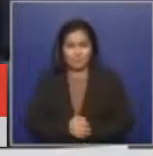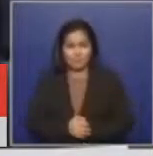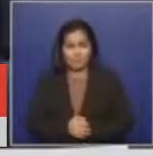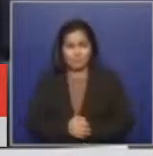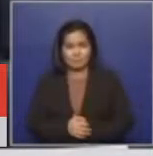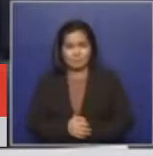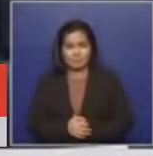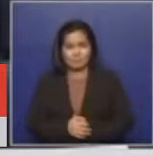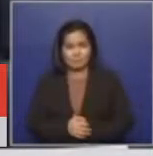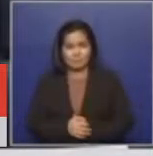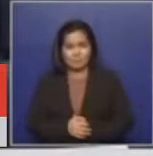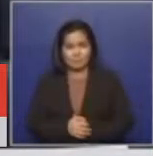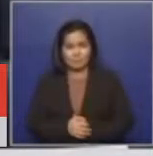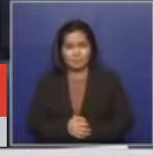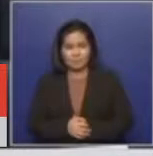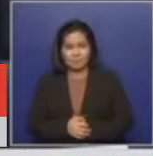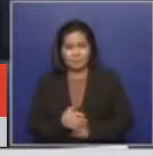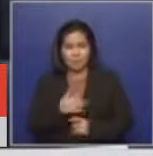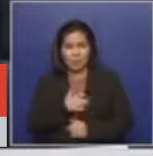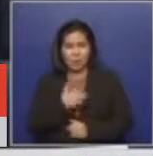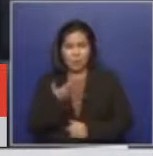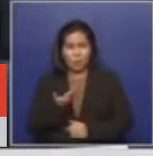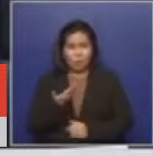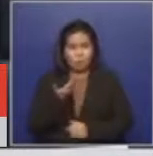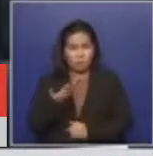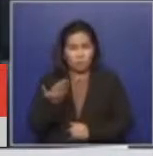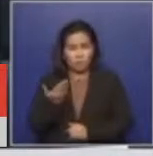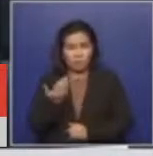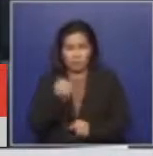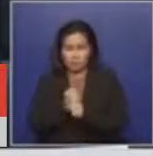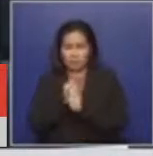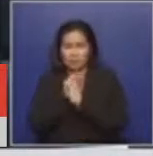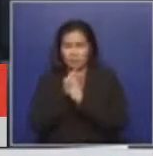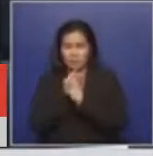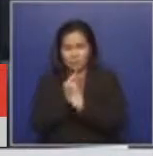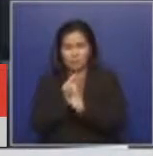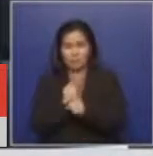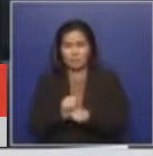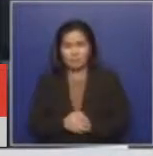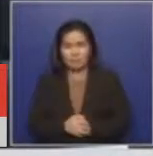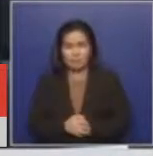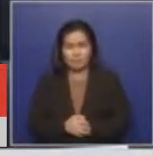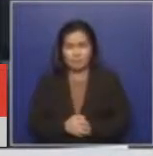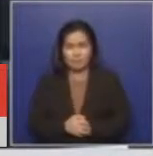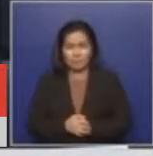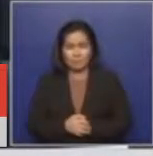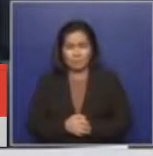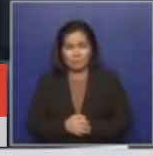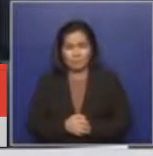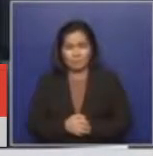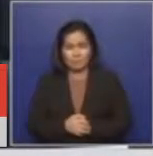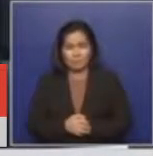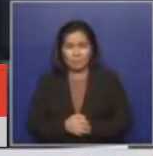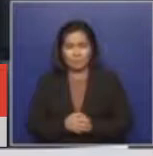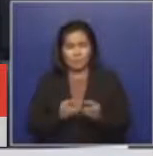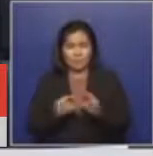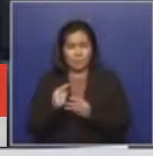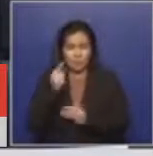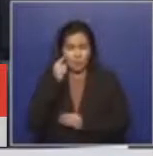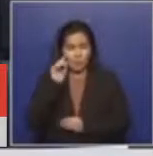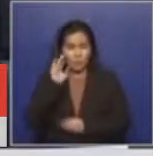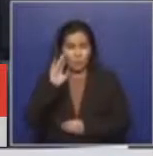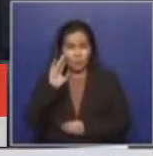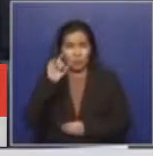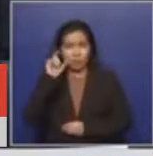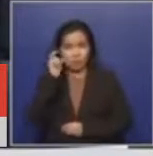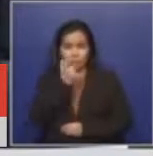ในพระราชปณิธานของสมเด็จพระราชบิดาสมเด็จมหิดลาธิเบศรอดุลยเดชราชวิกรมพระ